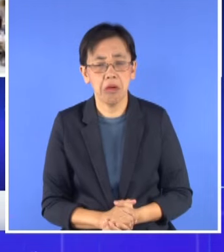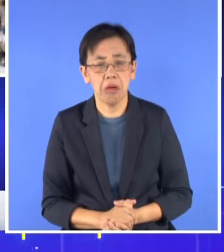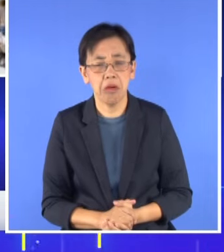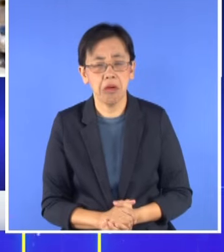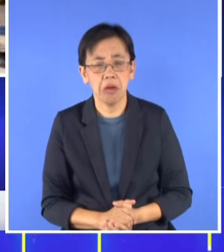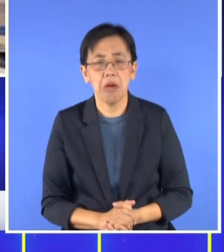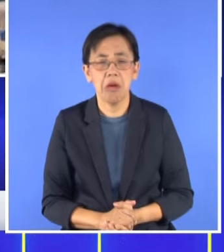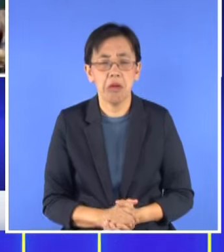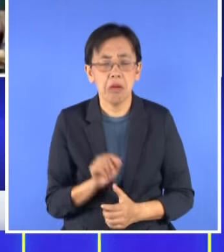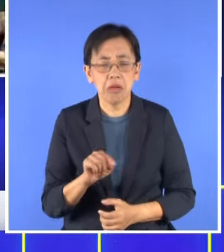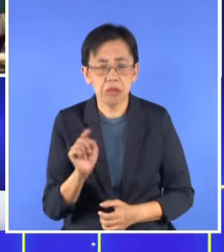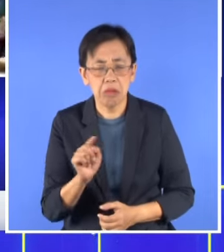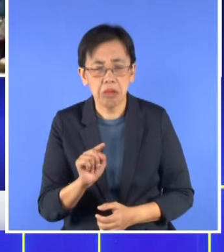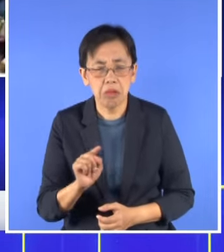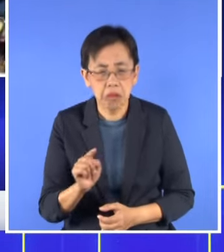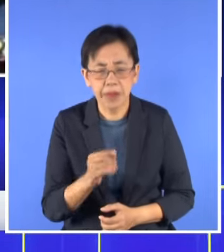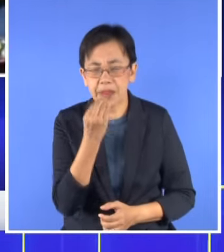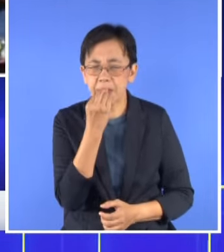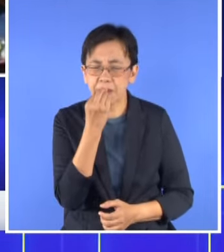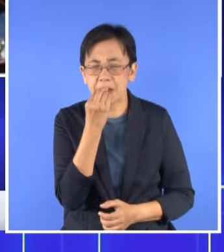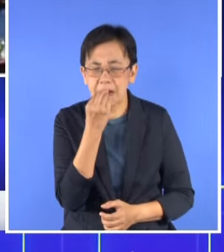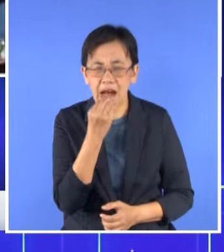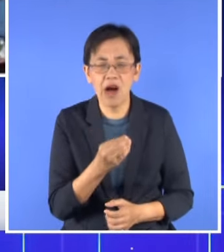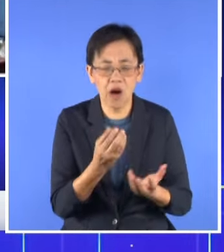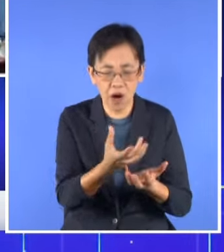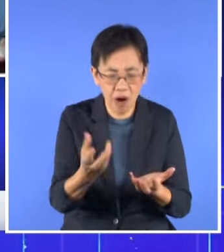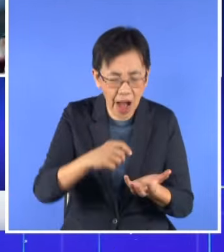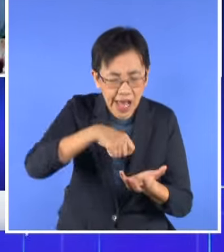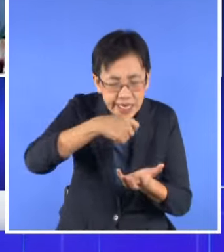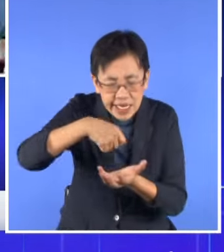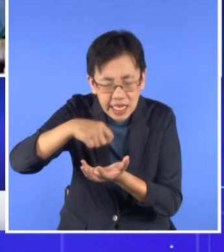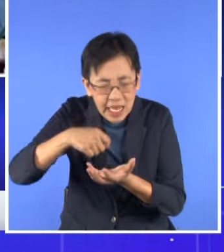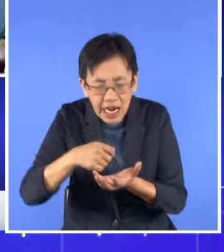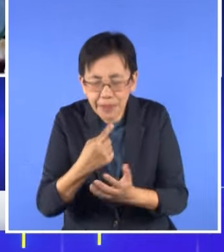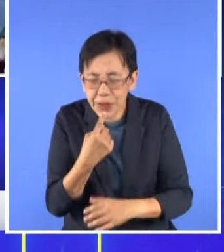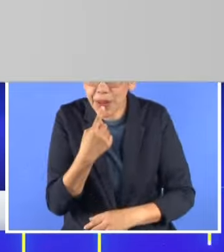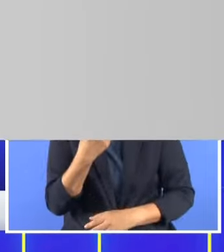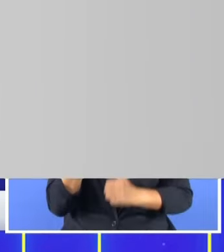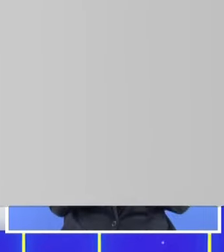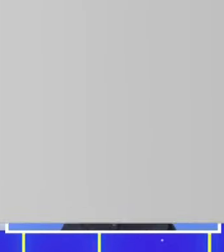ถึงท้ายเนี่ยมันจะต้องแบบกลมกล่อมเป็นคอสที่กลมกล่อม ครับ